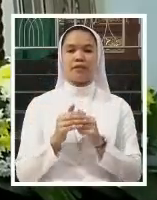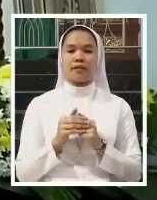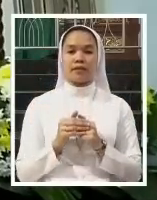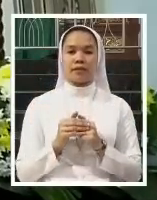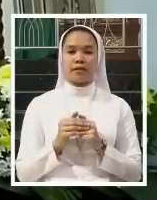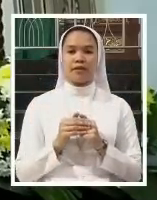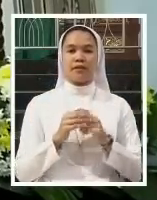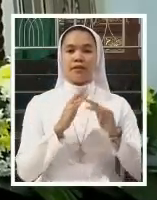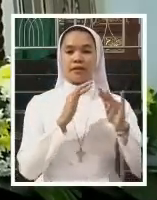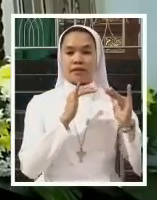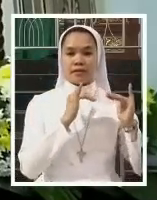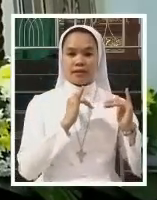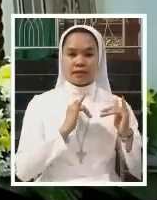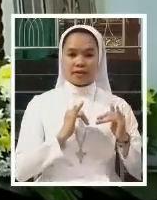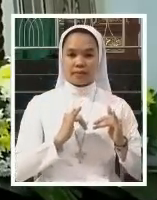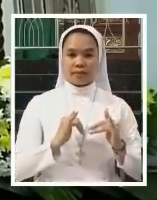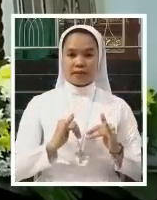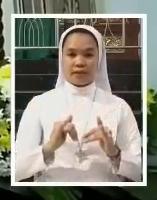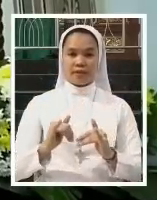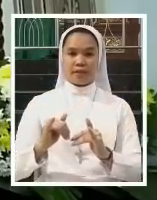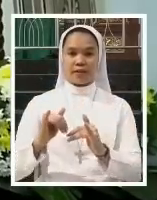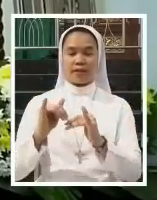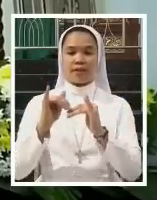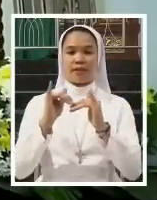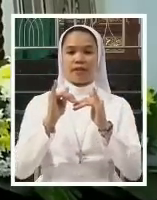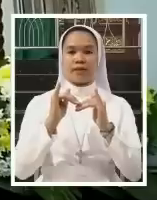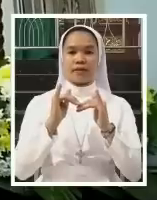kapangyarihan siling ma